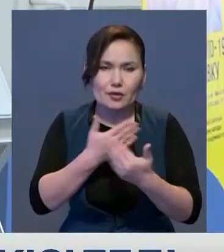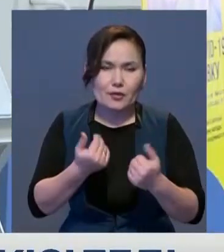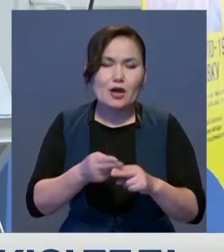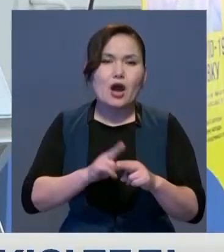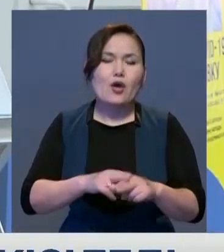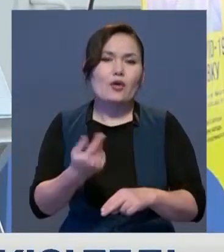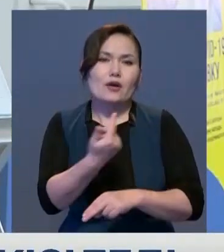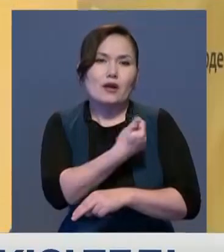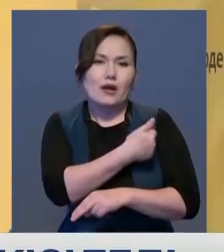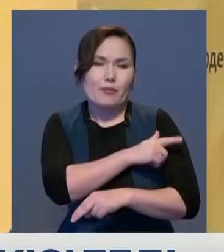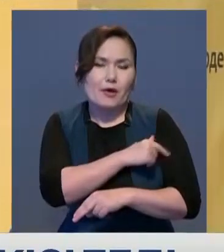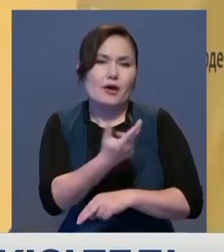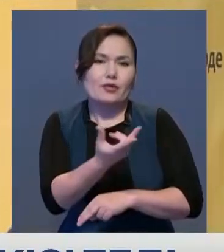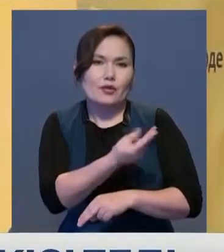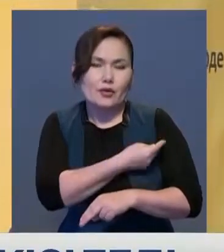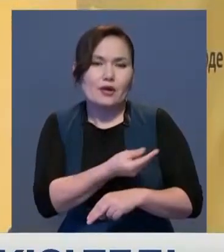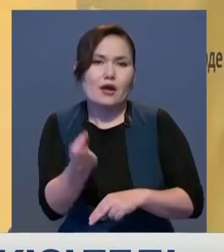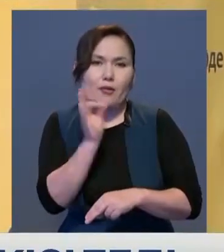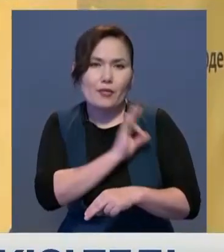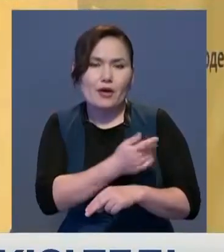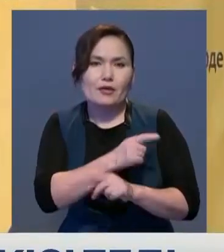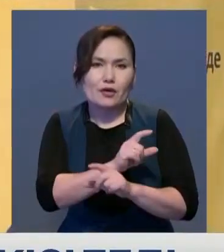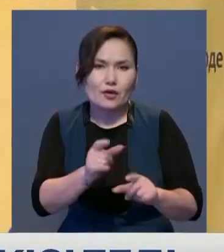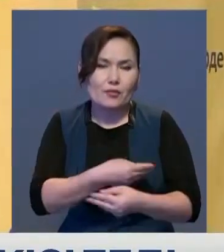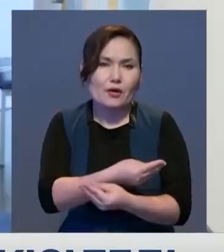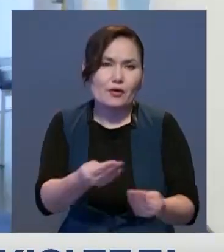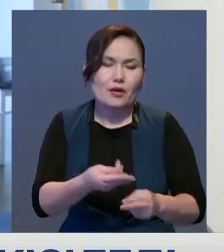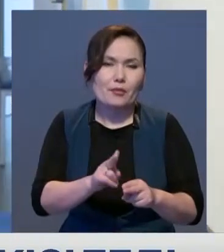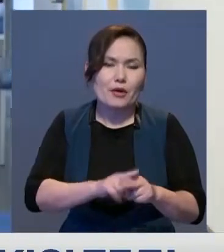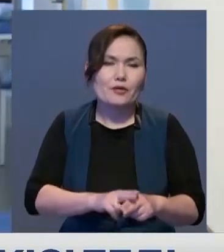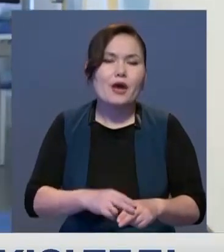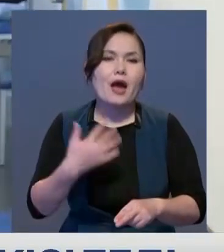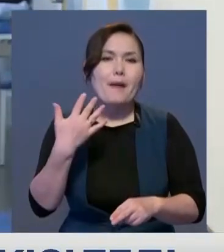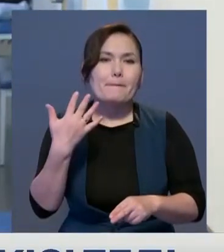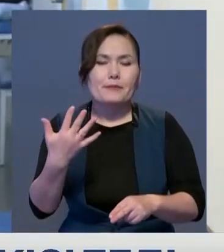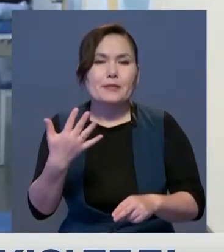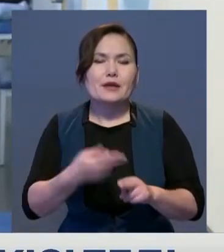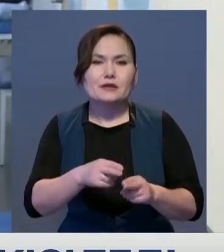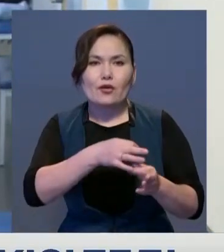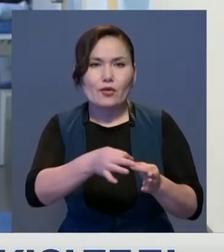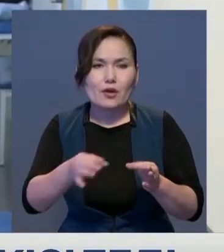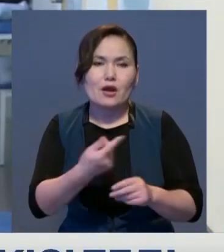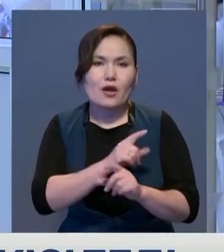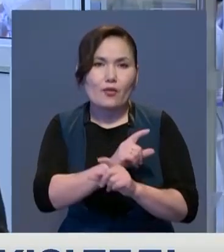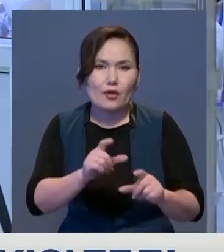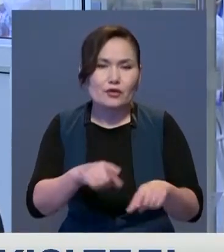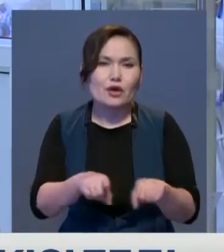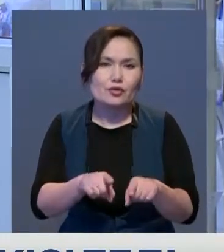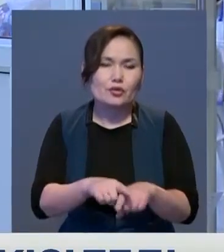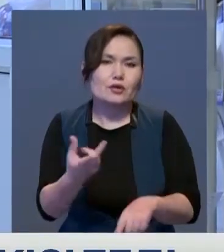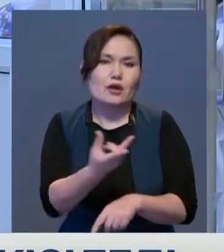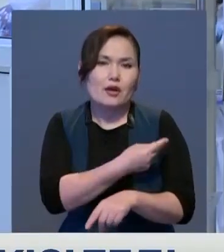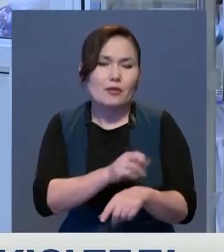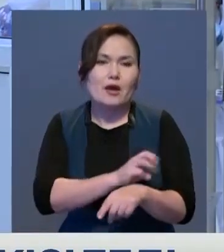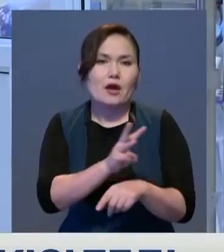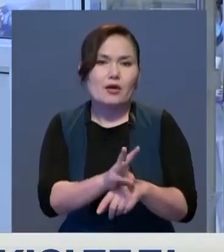V-дің 1300 дозасы облыстағы жетемдеу мекемесіне таратылды. Олардың бесеуі Көкшетауда, қалған екеуі Зеренді мен Щучинск қаласында орналасқан.